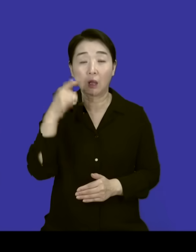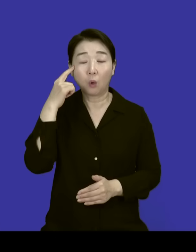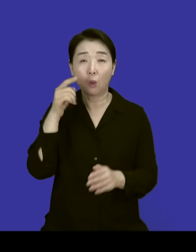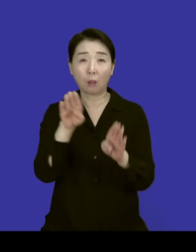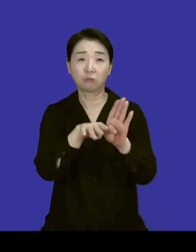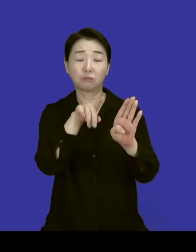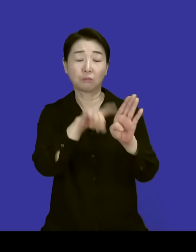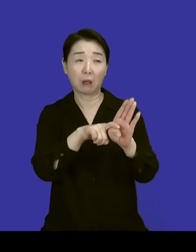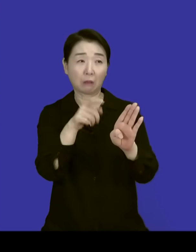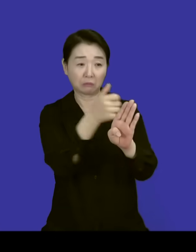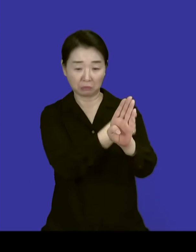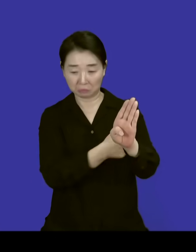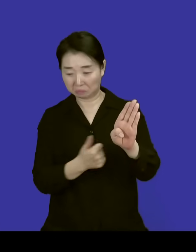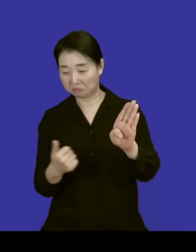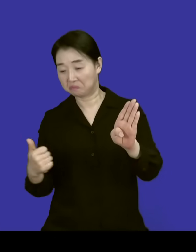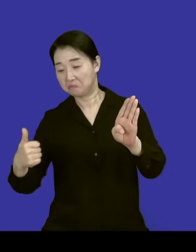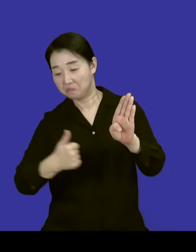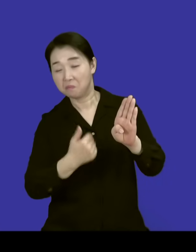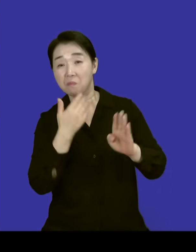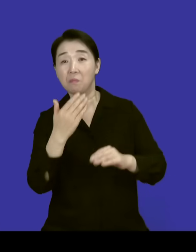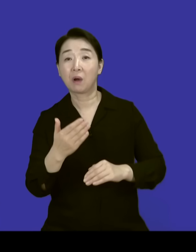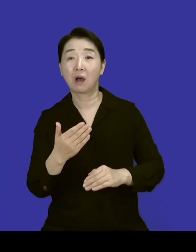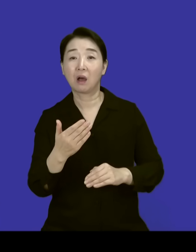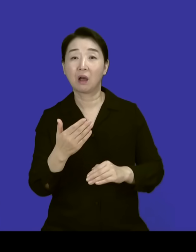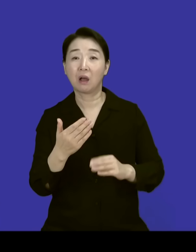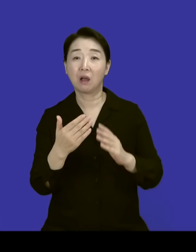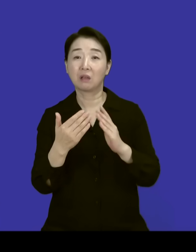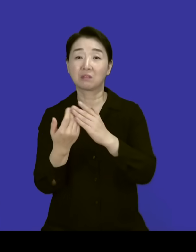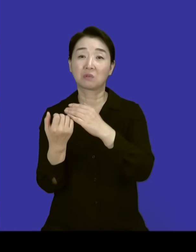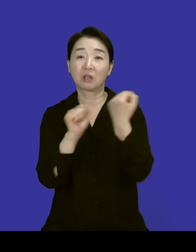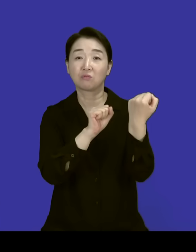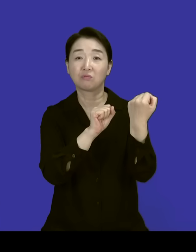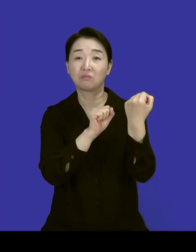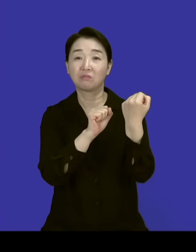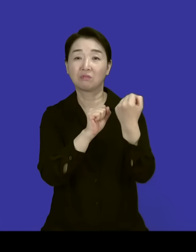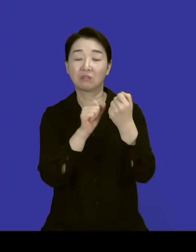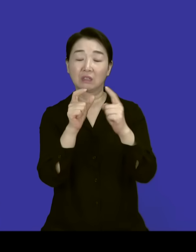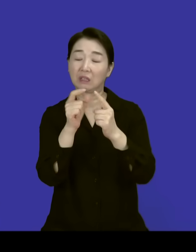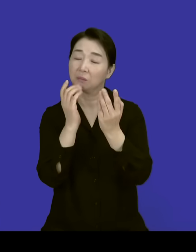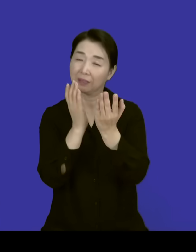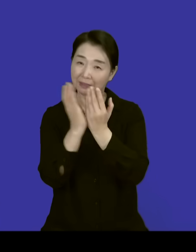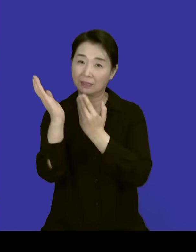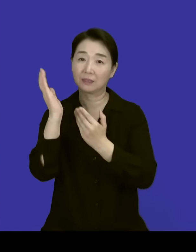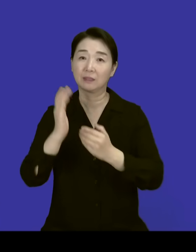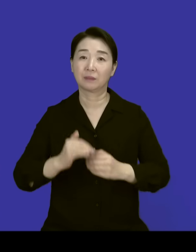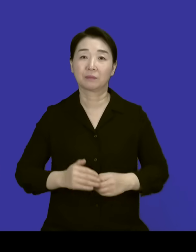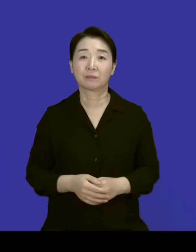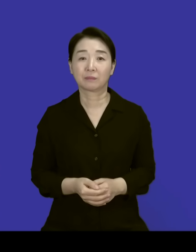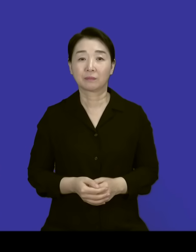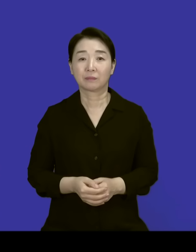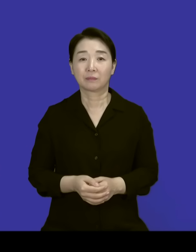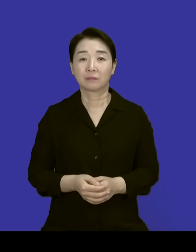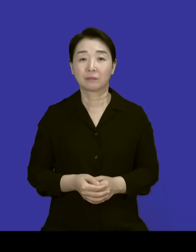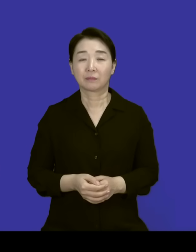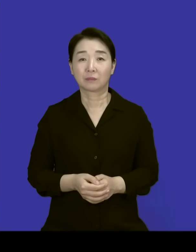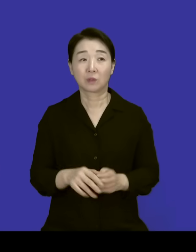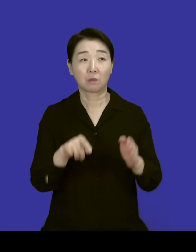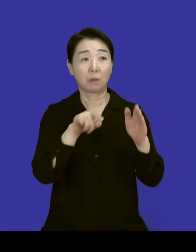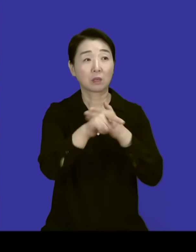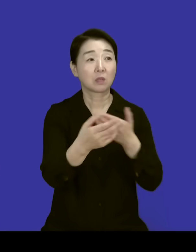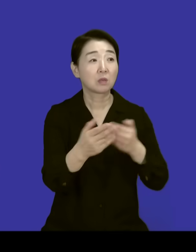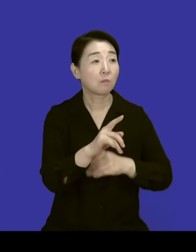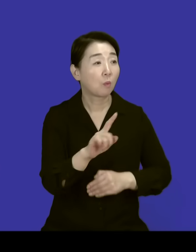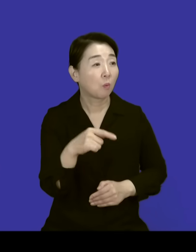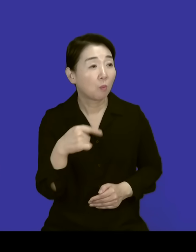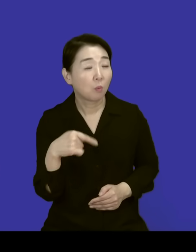들어가는 문도 있으니까 뒤로 들어와도 되고. 그러니까 가출이라는 말을 쓰면 안 되는 거죠 저한테는 그때는. 그래서 나가서 뭘 할지 일자리도 알아보고.